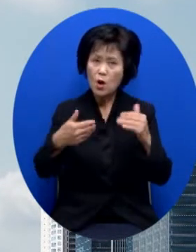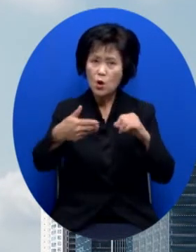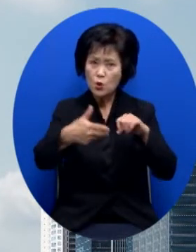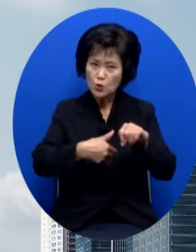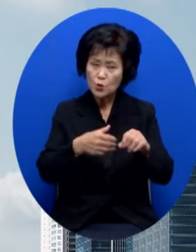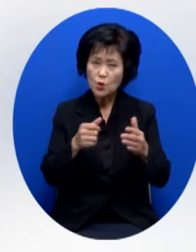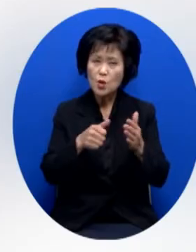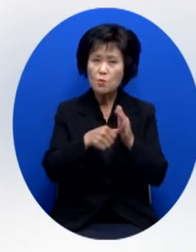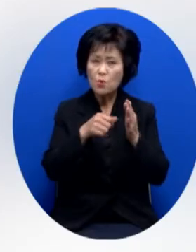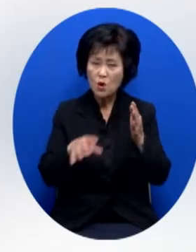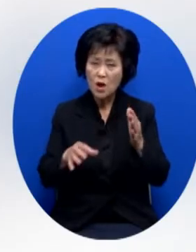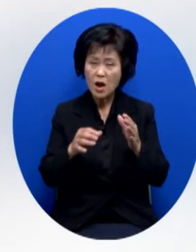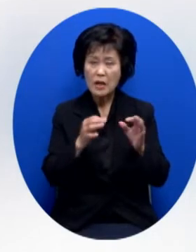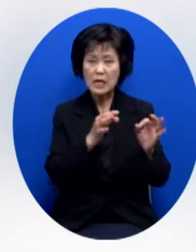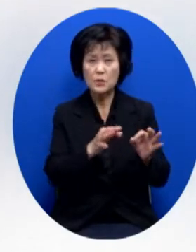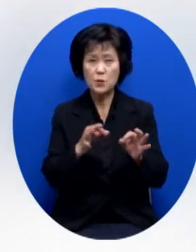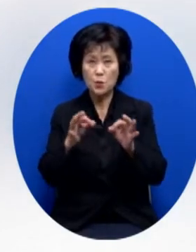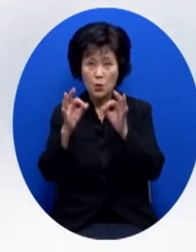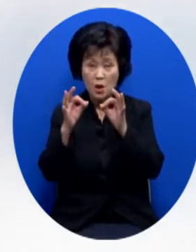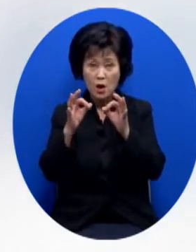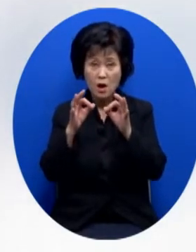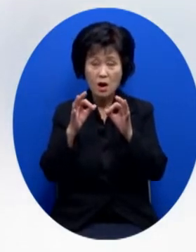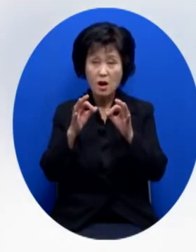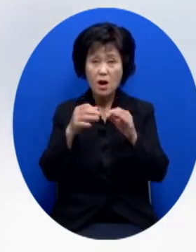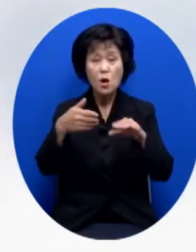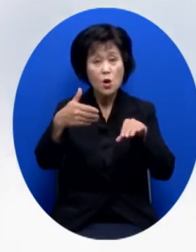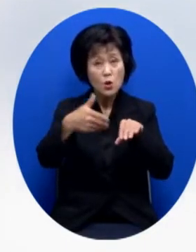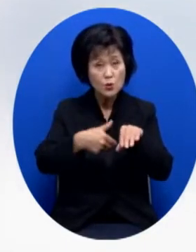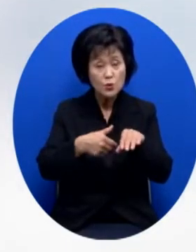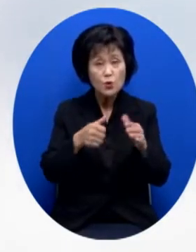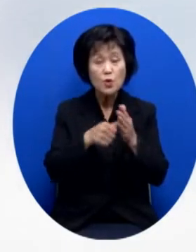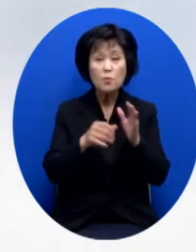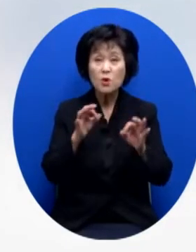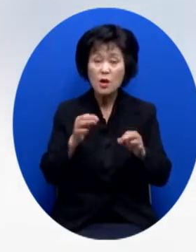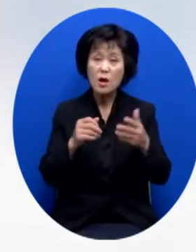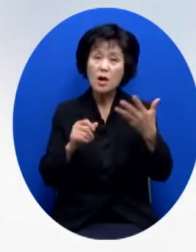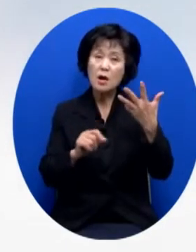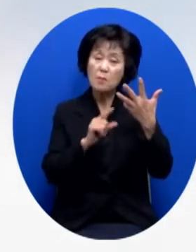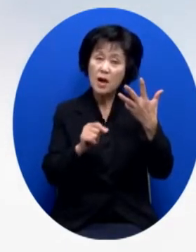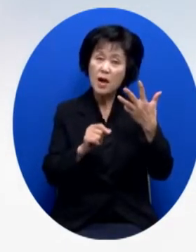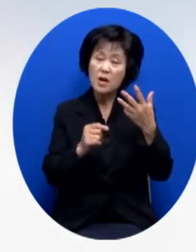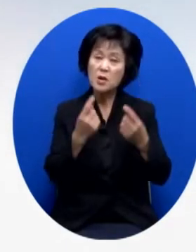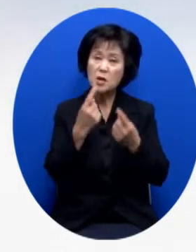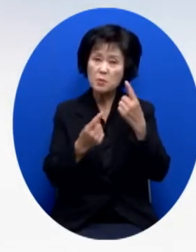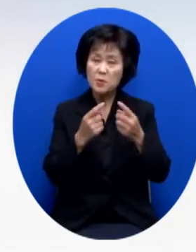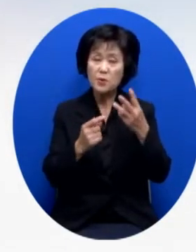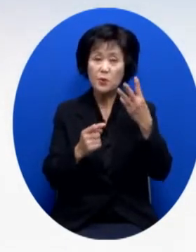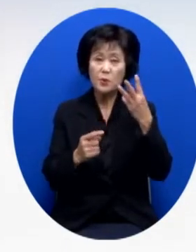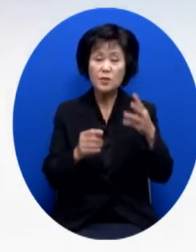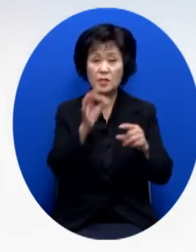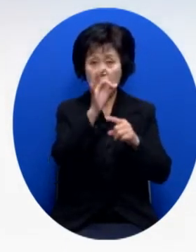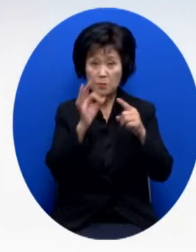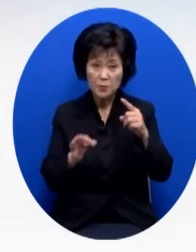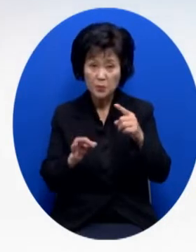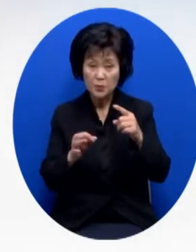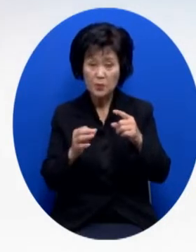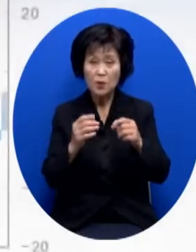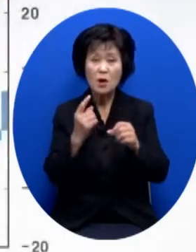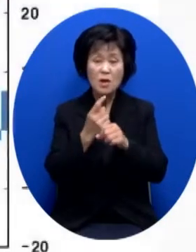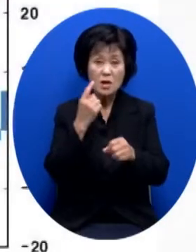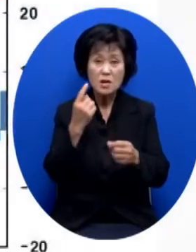돌아섰습니다. 지난달 수입 물가 지수는 8월보다 3%, 지난해보다는 24% 넘게